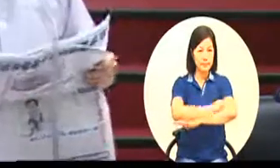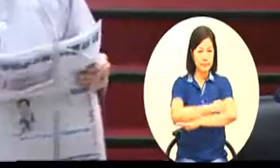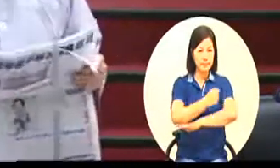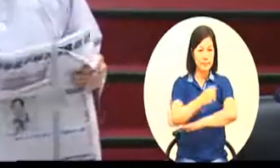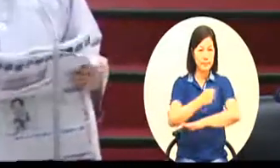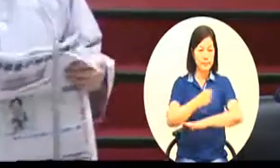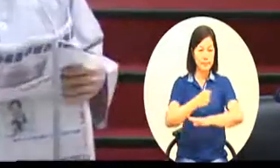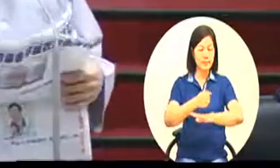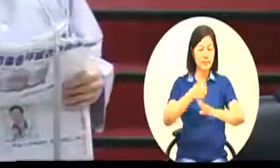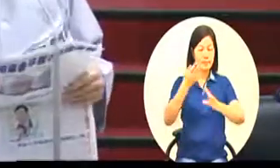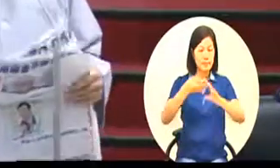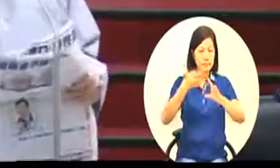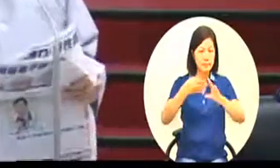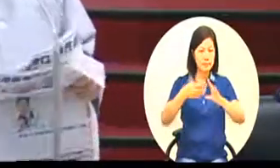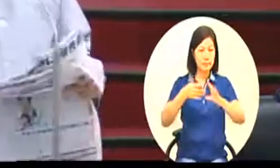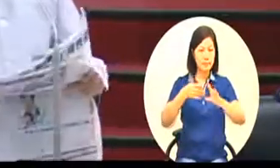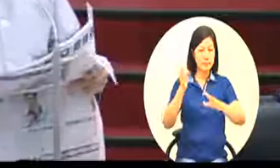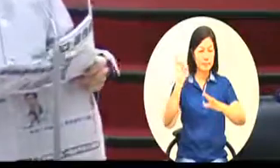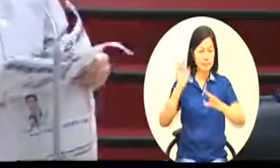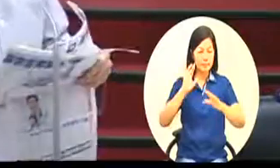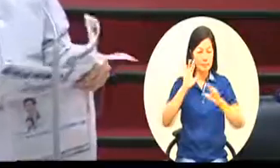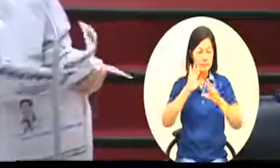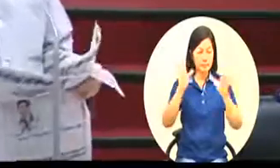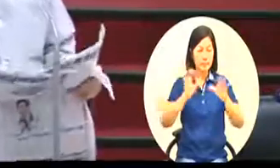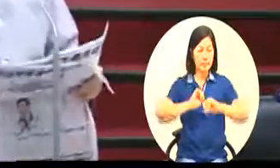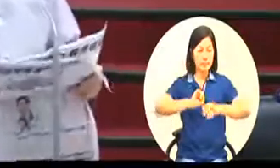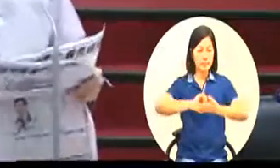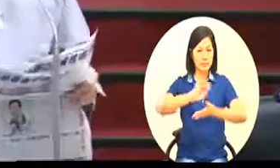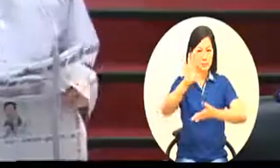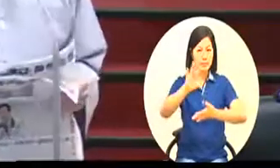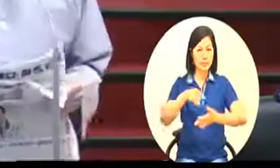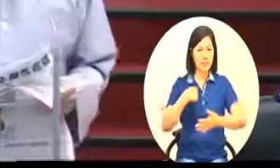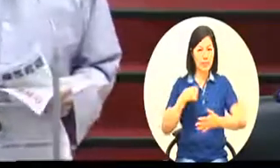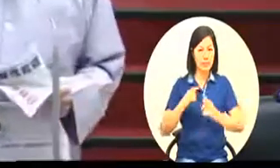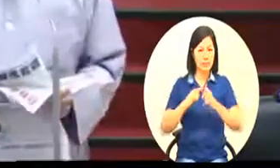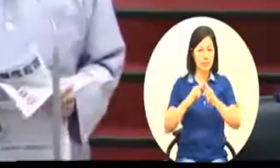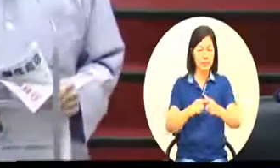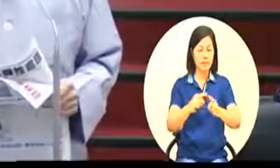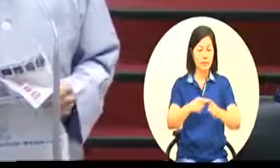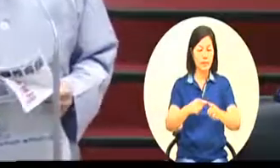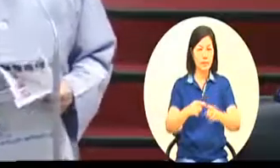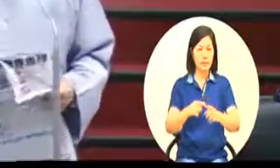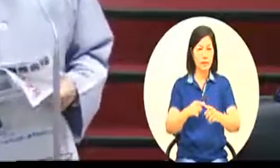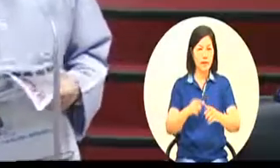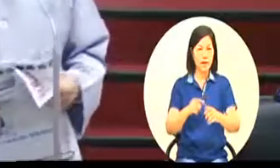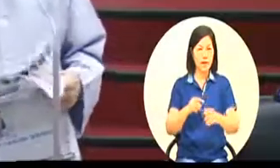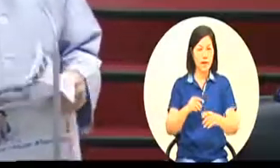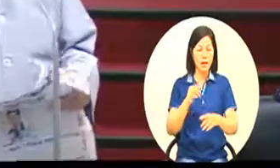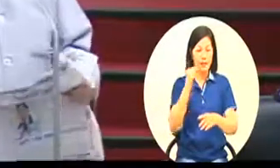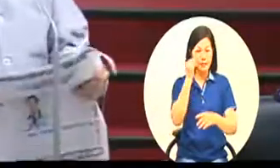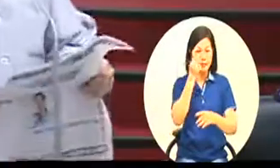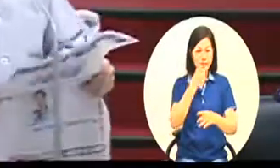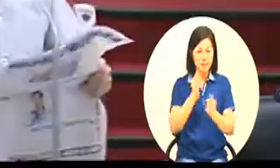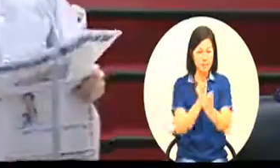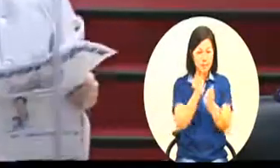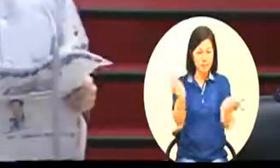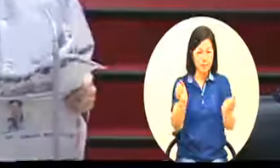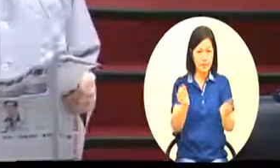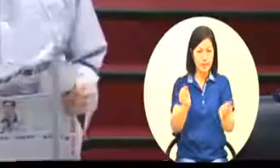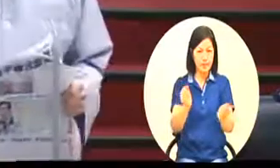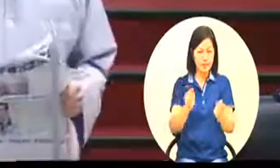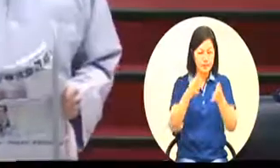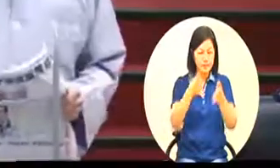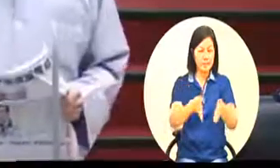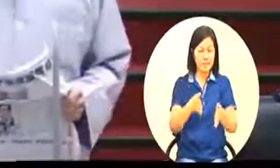议会主导办来报道关于阿扁总统特赦的案件。即阵啊，含诸葛亮